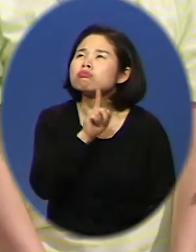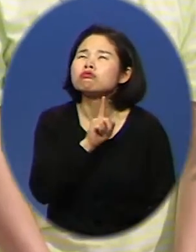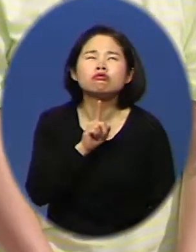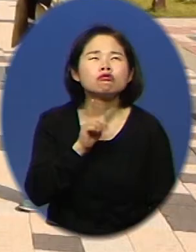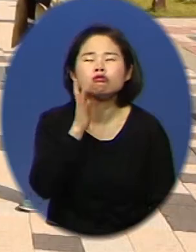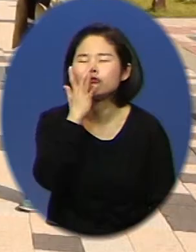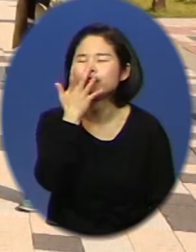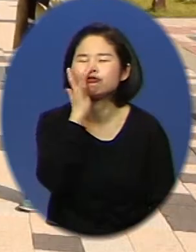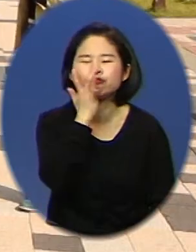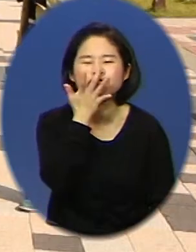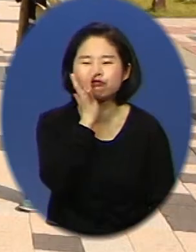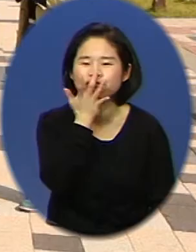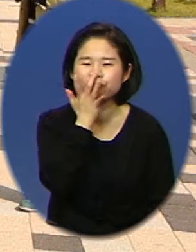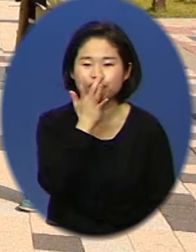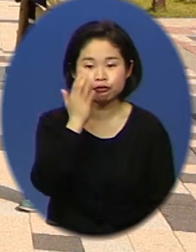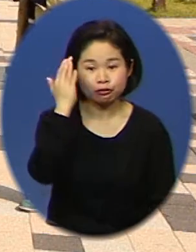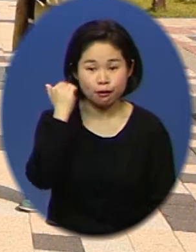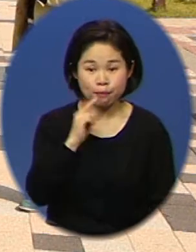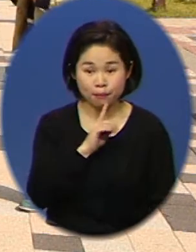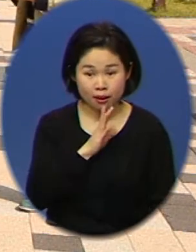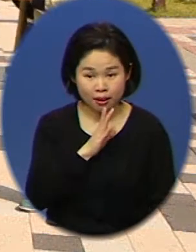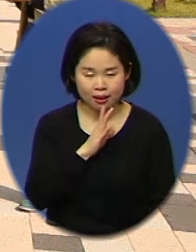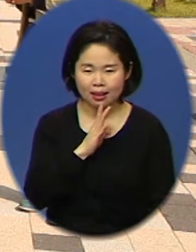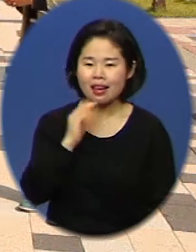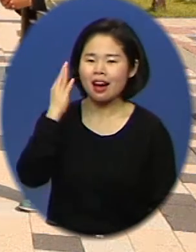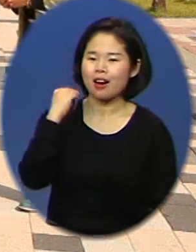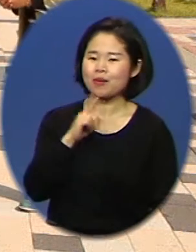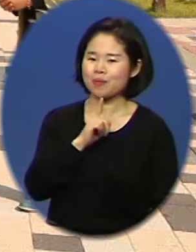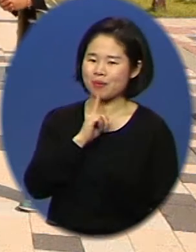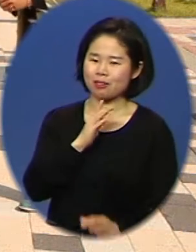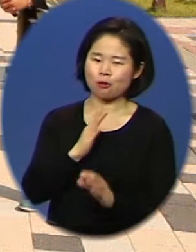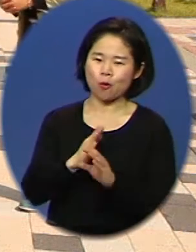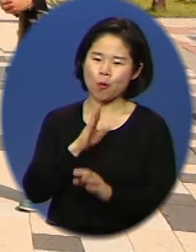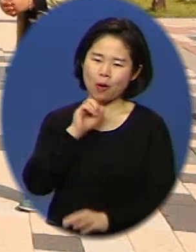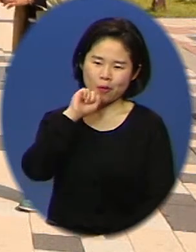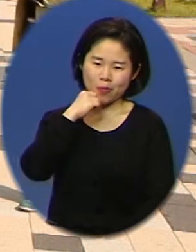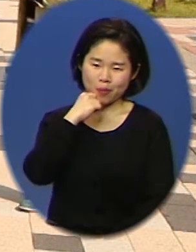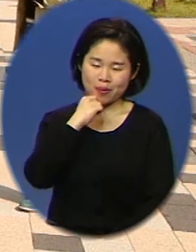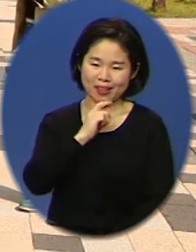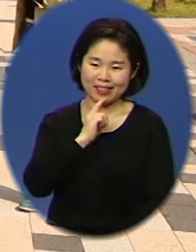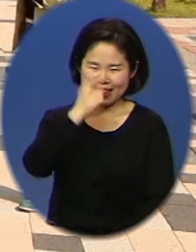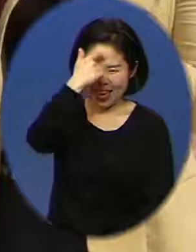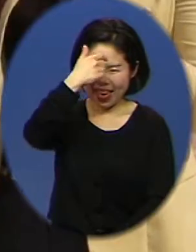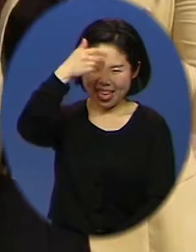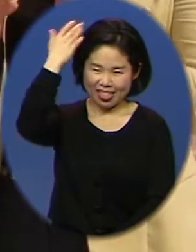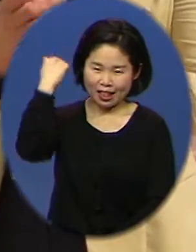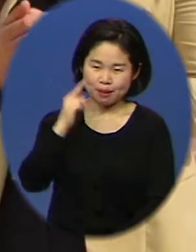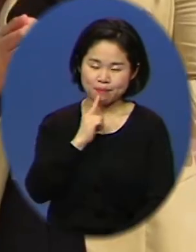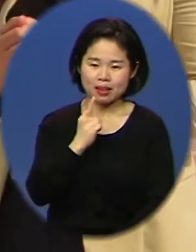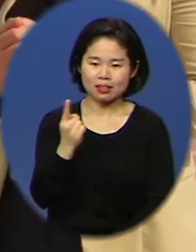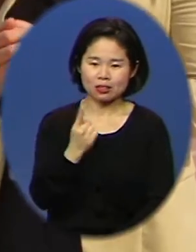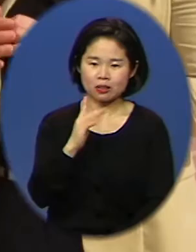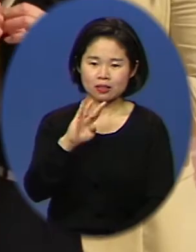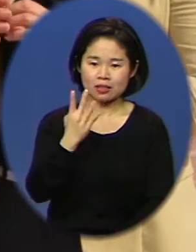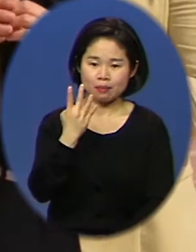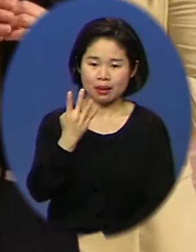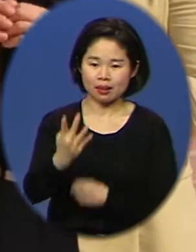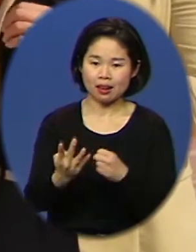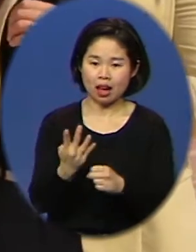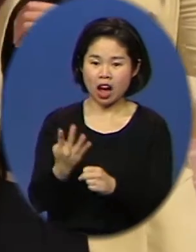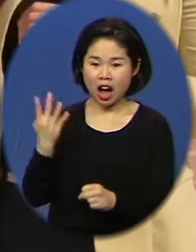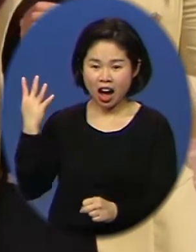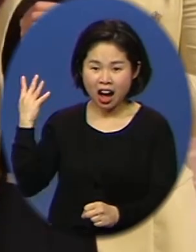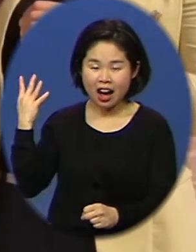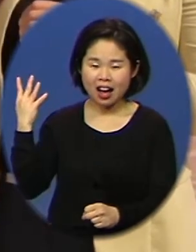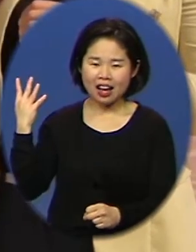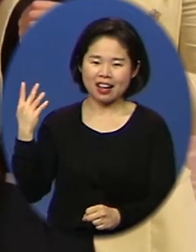말 뭐? 이거 한국말이에요? 한국말 중에서도 좀 어려운 말이에요. 아, 그래요? 옛날 말. 1400년 전에